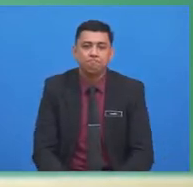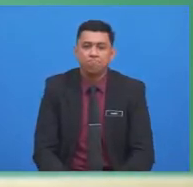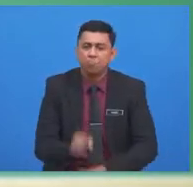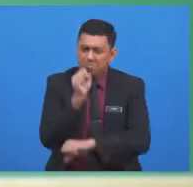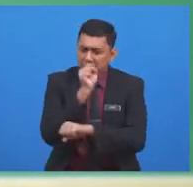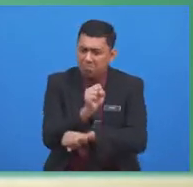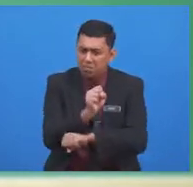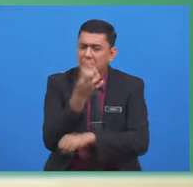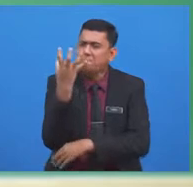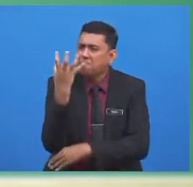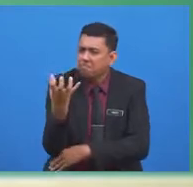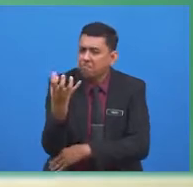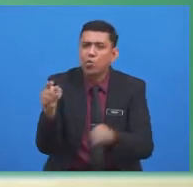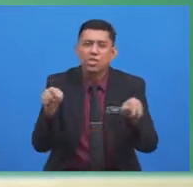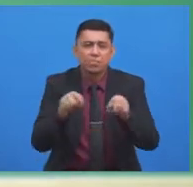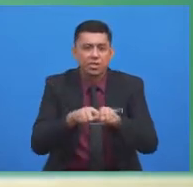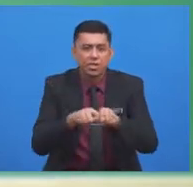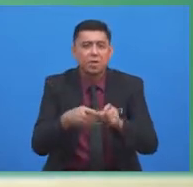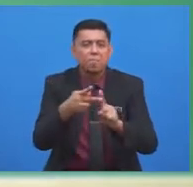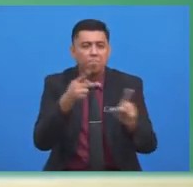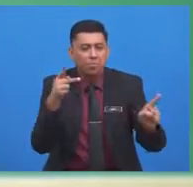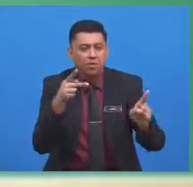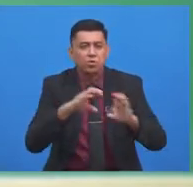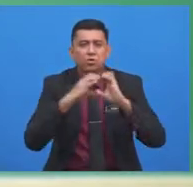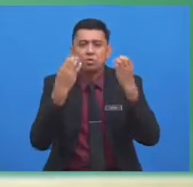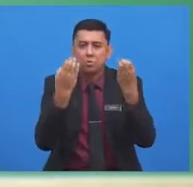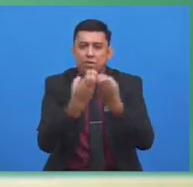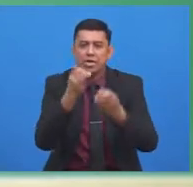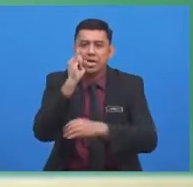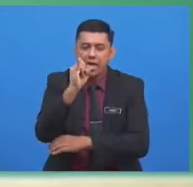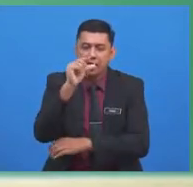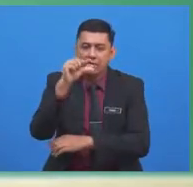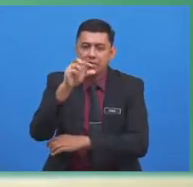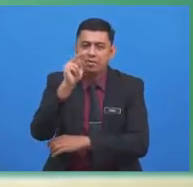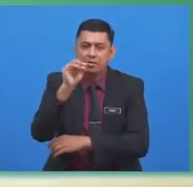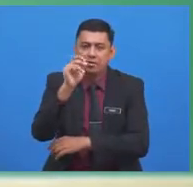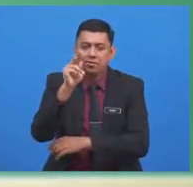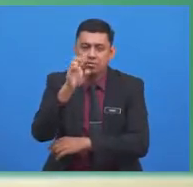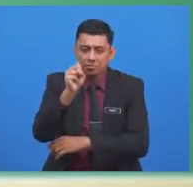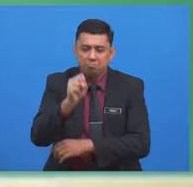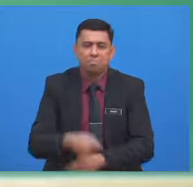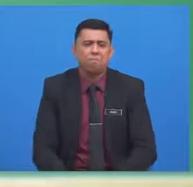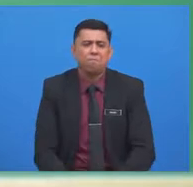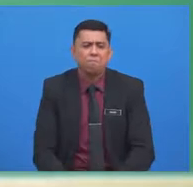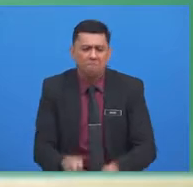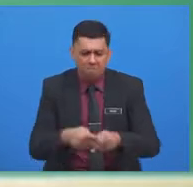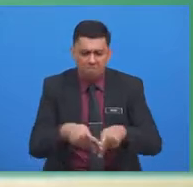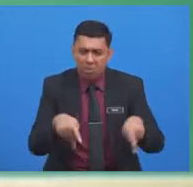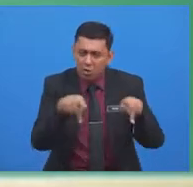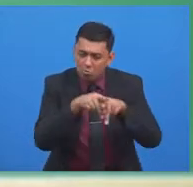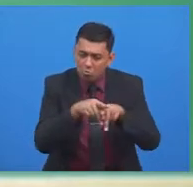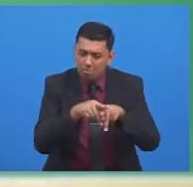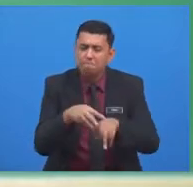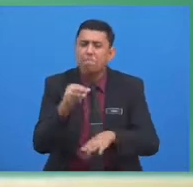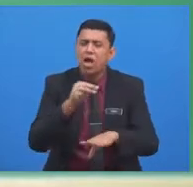Batuan yang keras seperti batuan daripada kumpulan igneous misalnya, batu granit memerlukan masa yang lebih